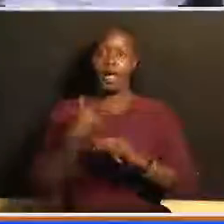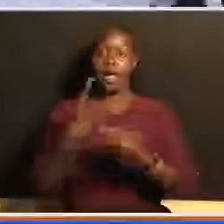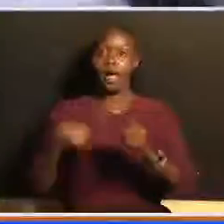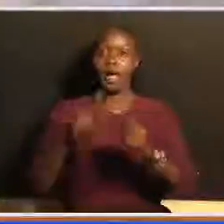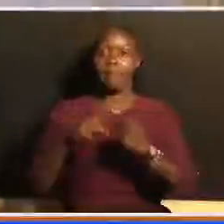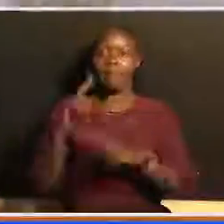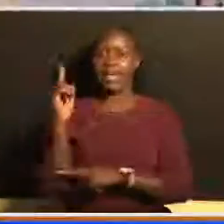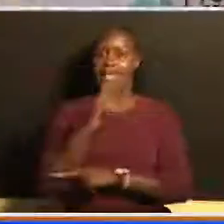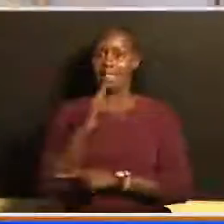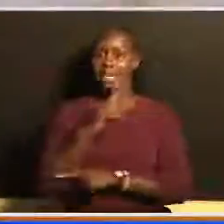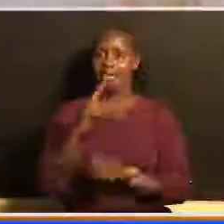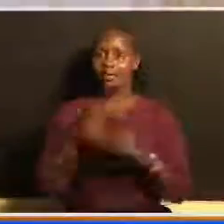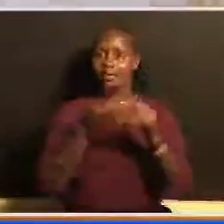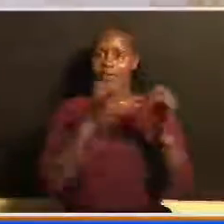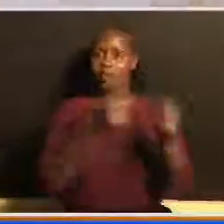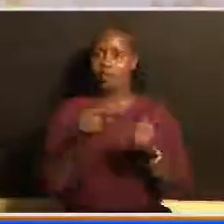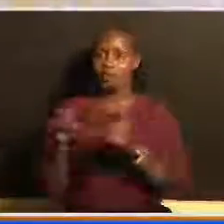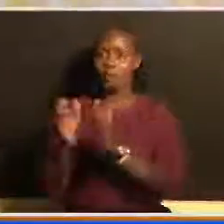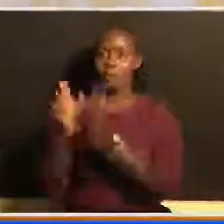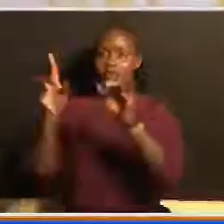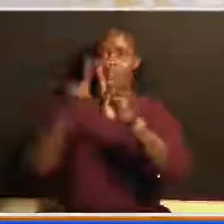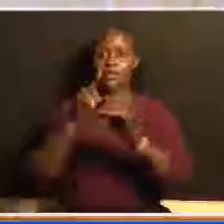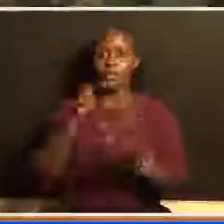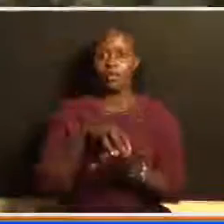to individuals in similar situations.